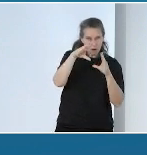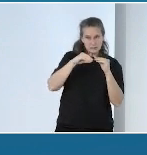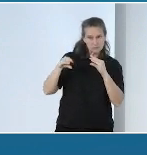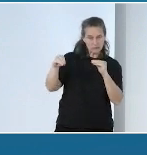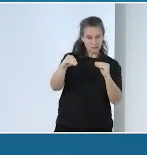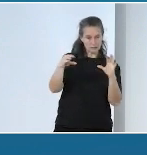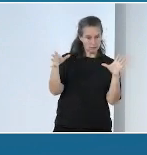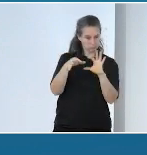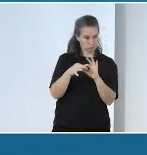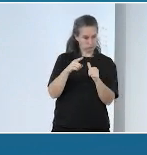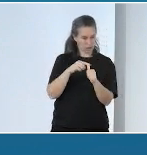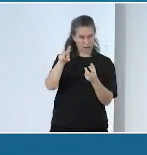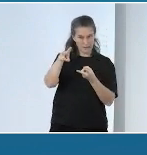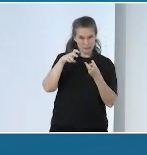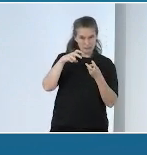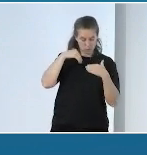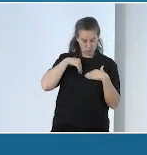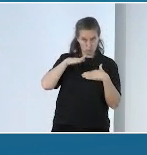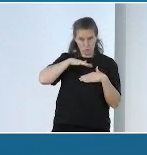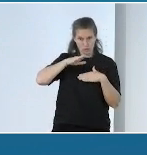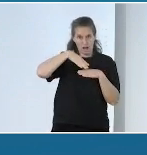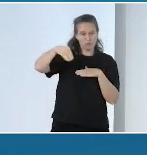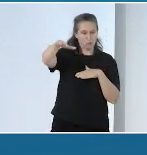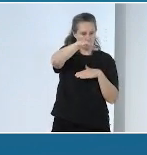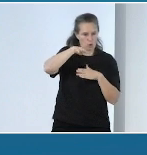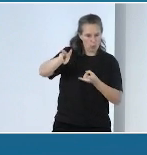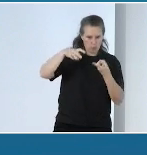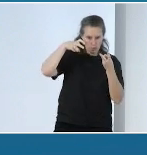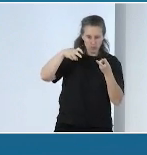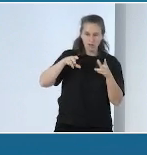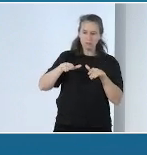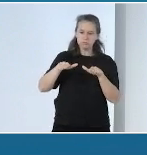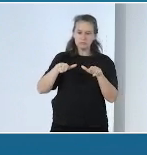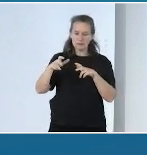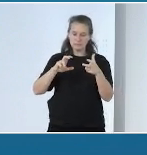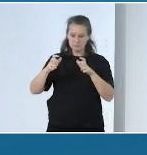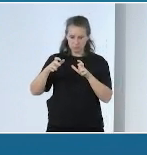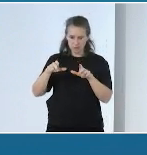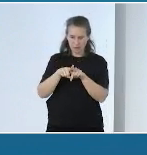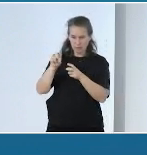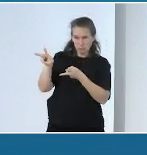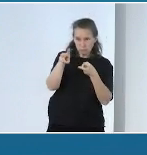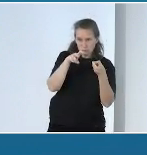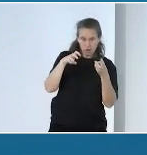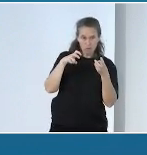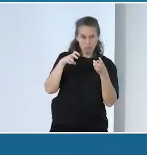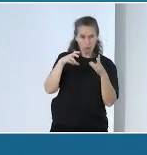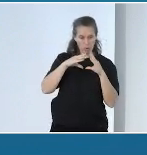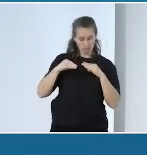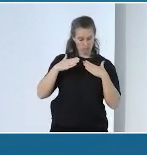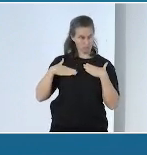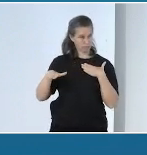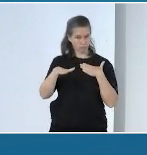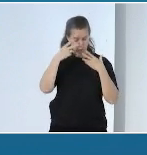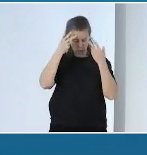l'espace. Il a de l'espace en dehors de nous. Il a aussi des conséquences en termes de perception de notre propre espace, de